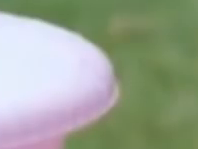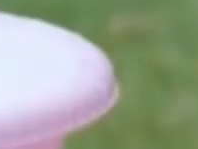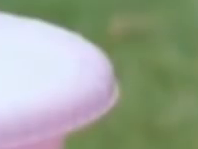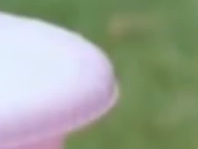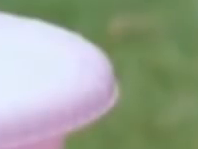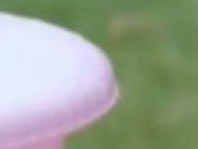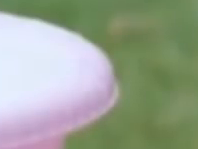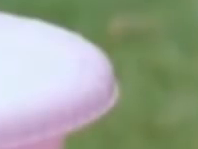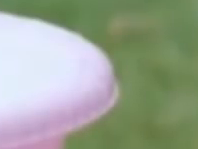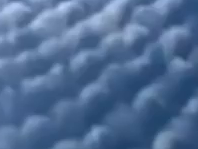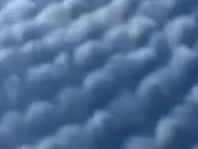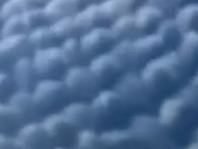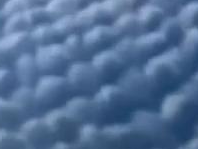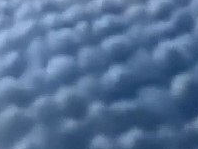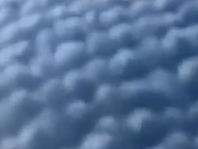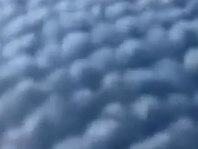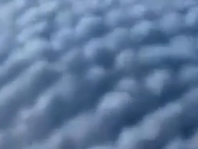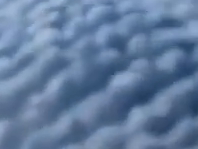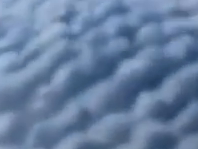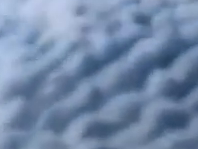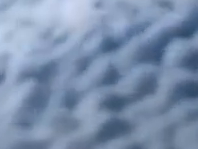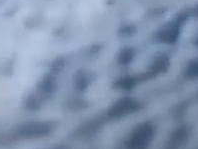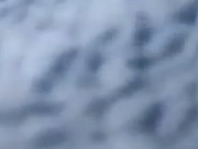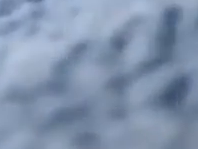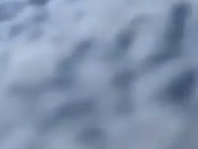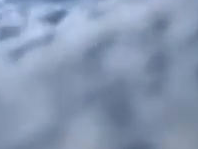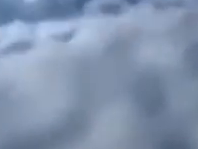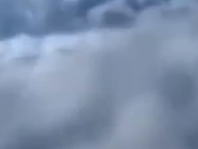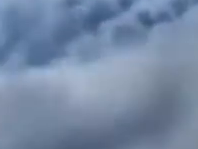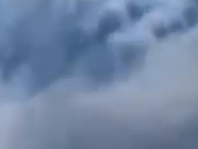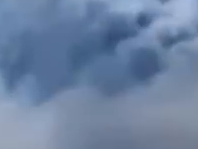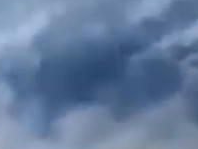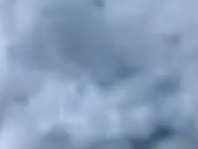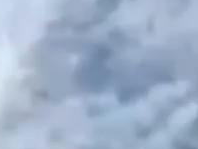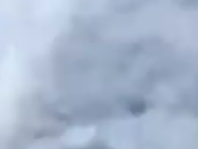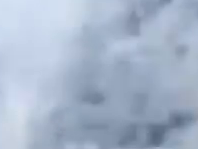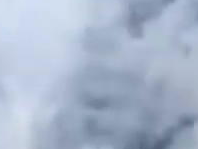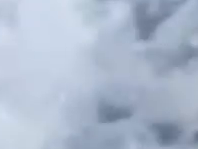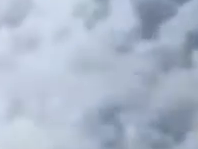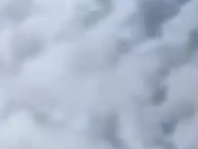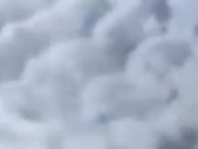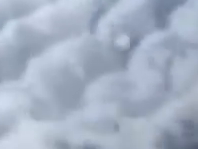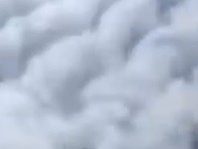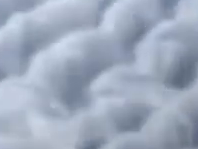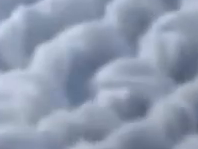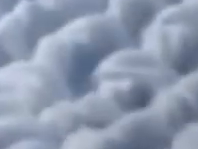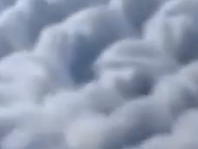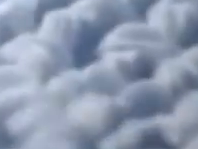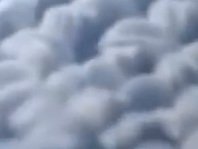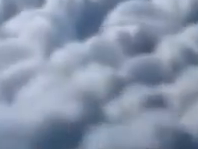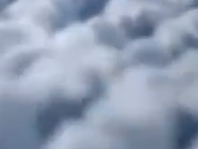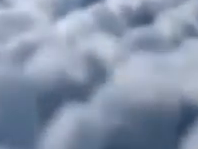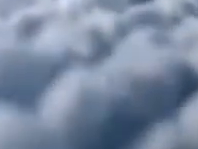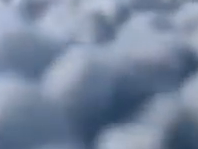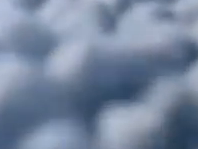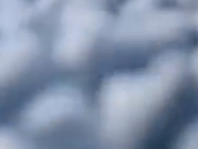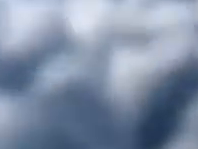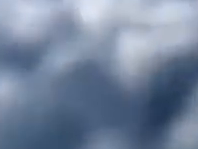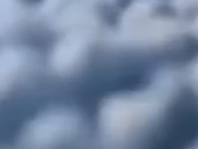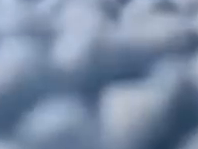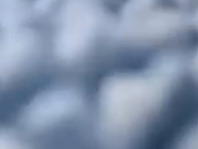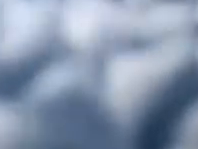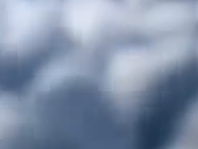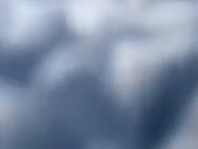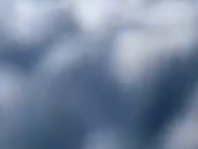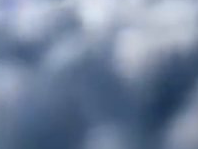ni sabuni nye chenga chenga zenye vimengenya vinavyoondoa uchafu kwa urahisi, na chembe chembe zenye marashi yanayopenyeza kwenye